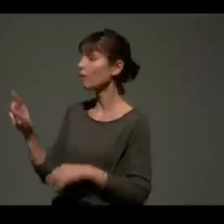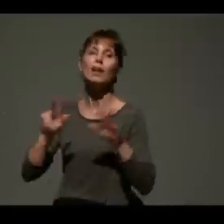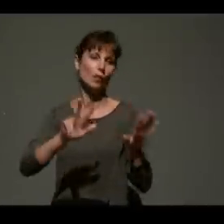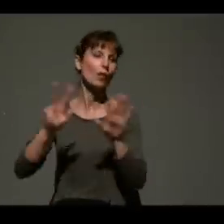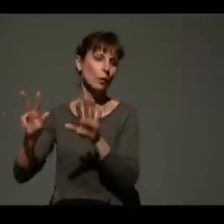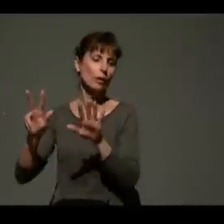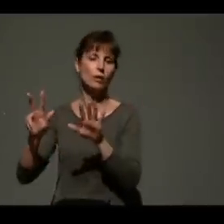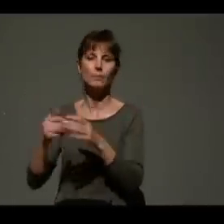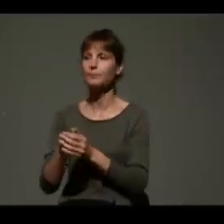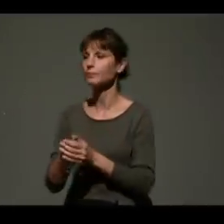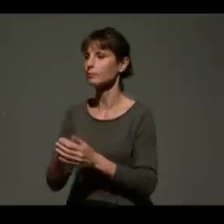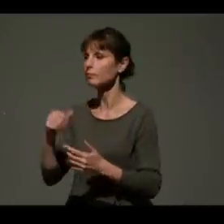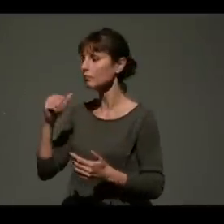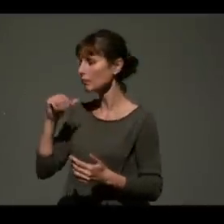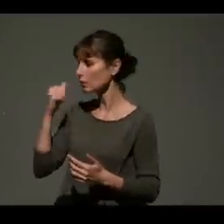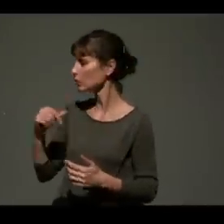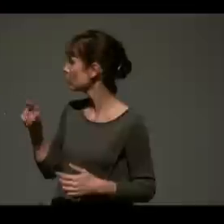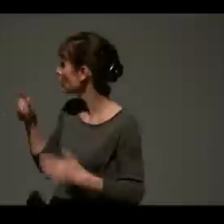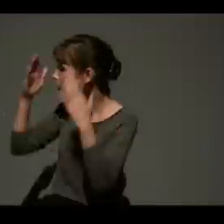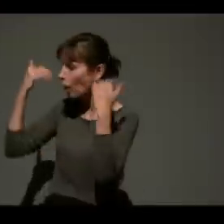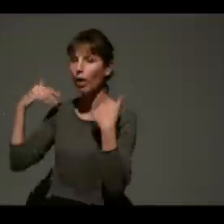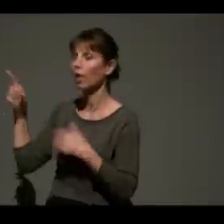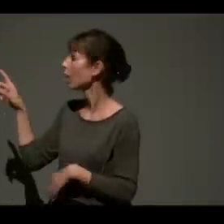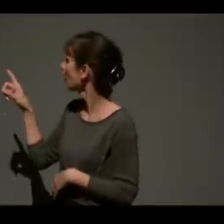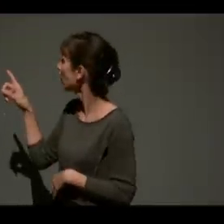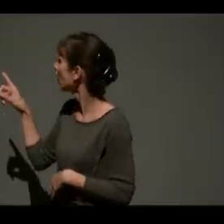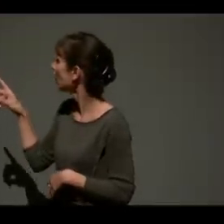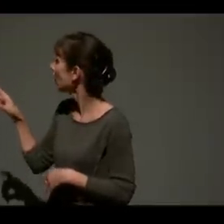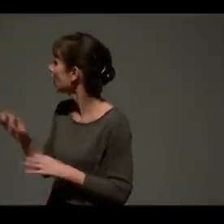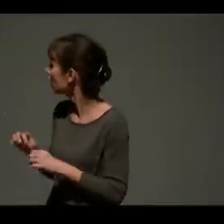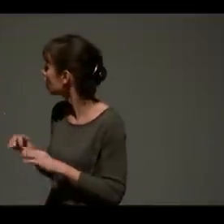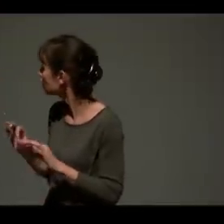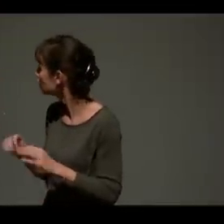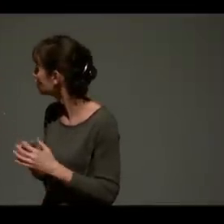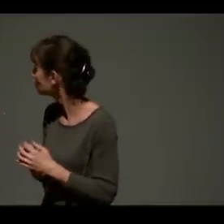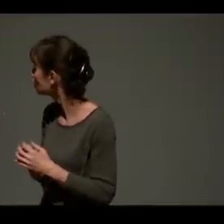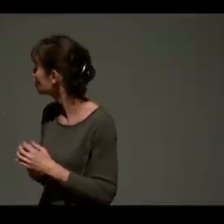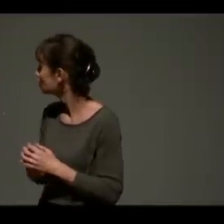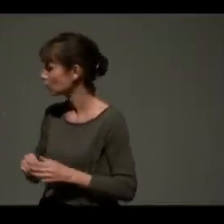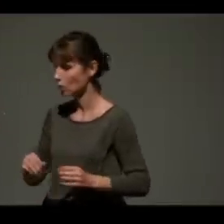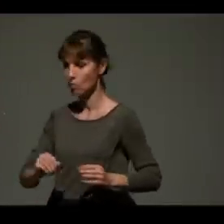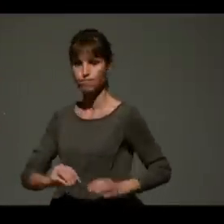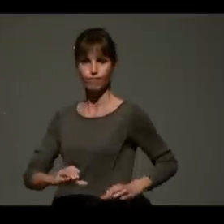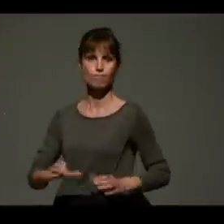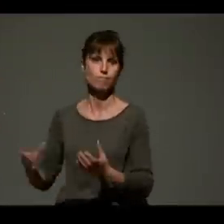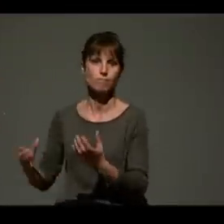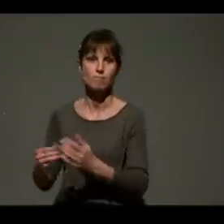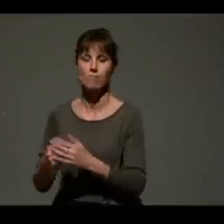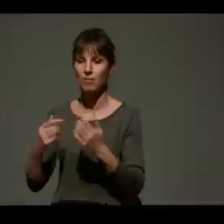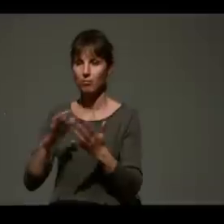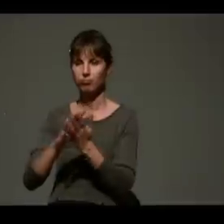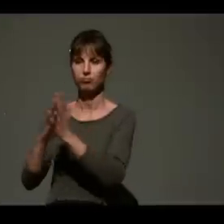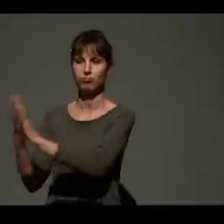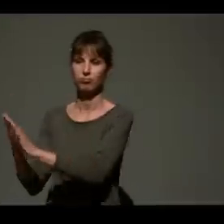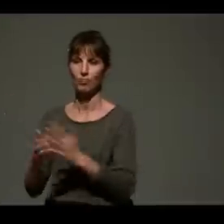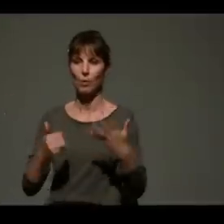88 à Séoul, l'année où Ben Johnson se fait prendre les doigts dans la confiture. Voilà comment cette fille a